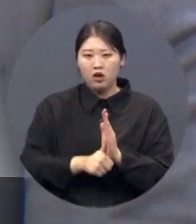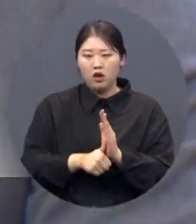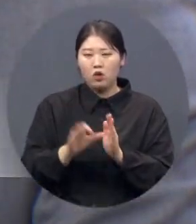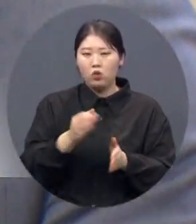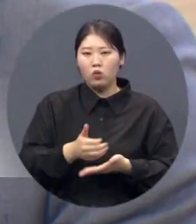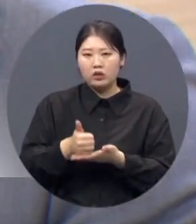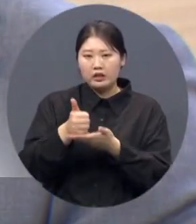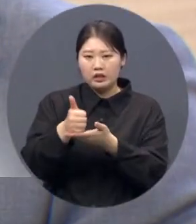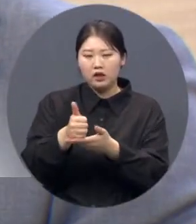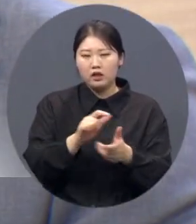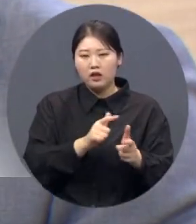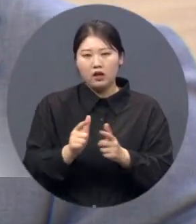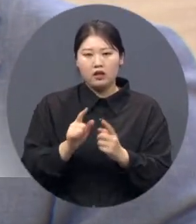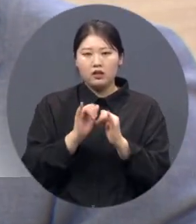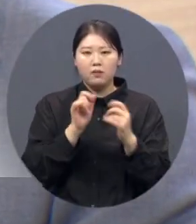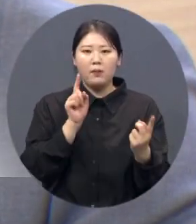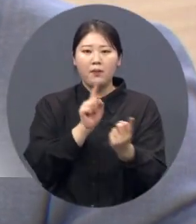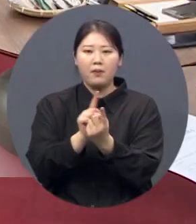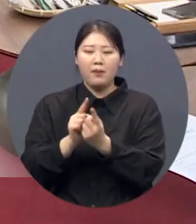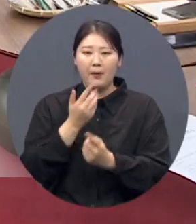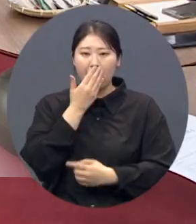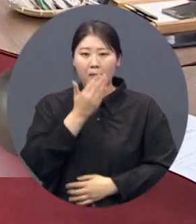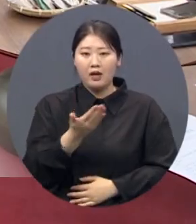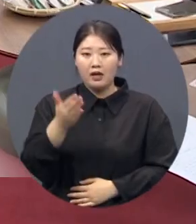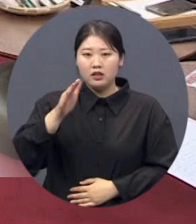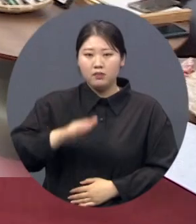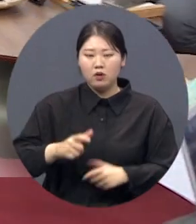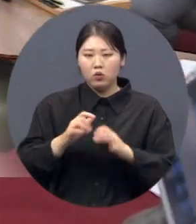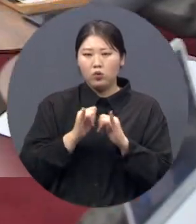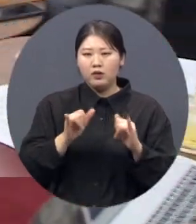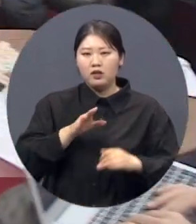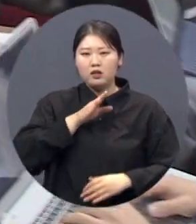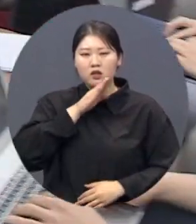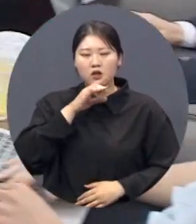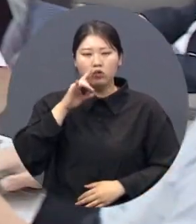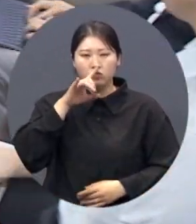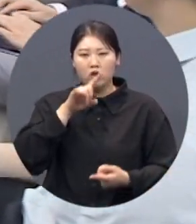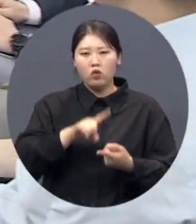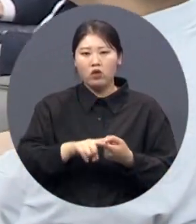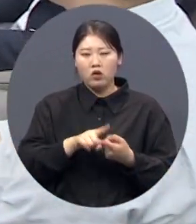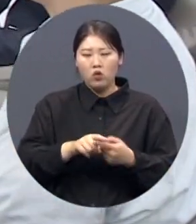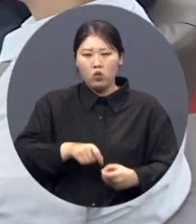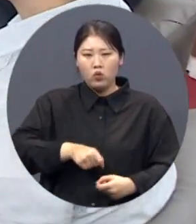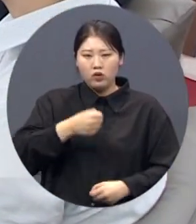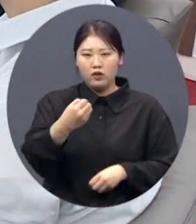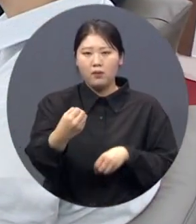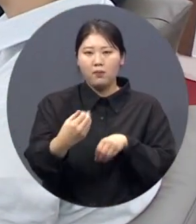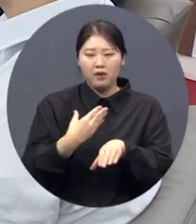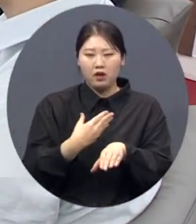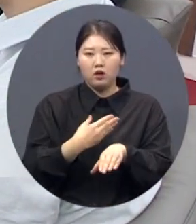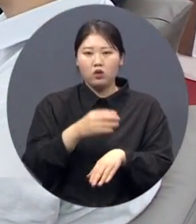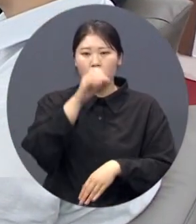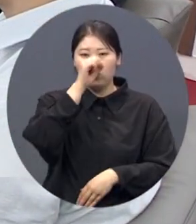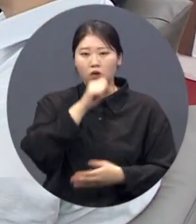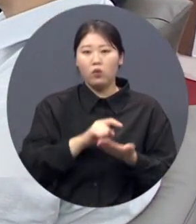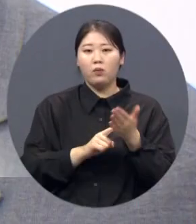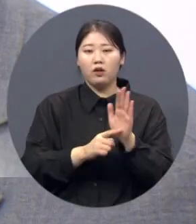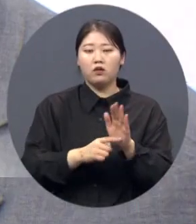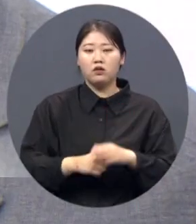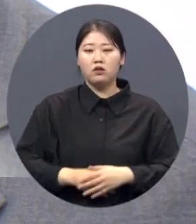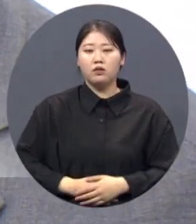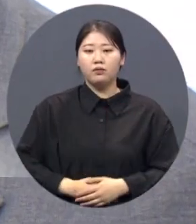가리지 않고 다양한 사람을 만날 수 있지만 도민들이 궁금해하는 부분에 대해서는 솔직하게 말하는 것이 좋을 것 같다고